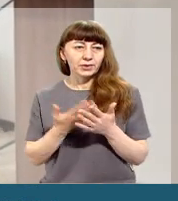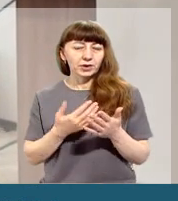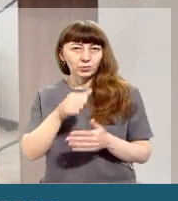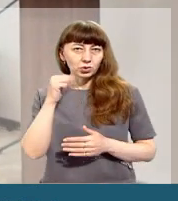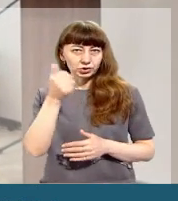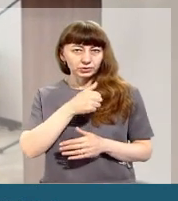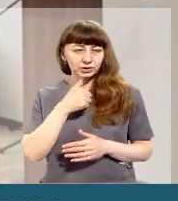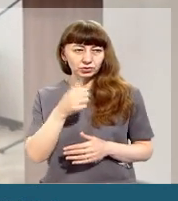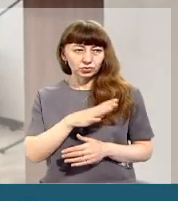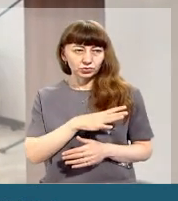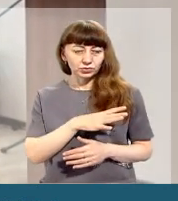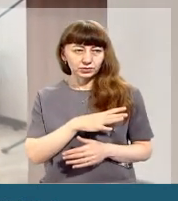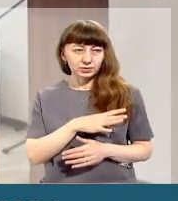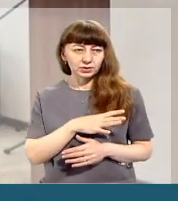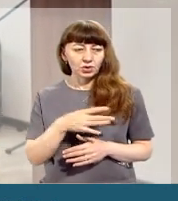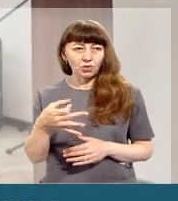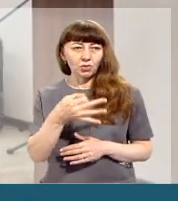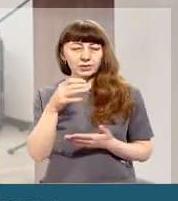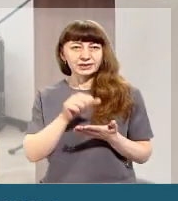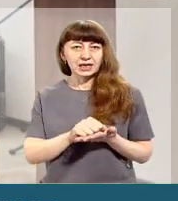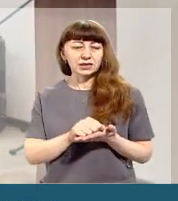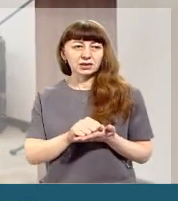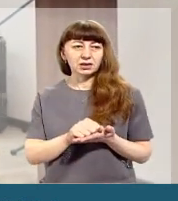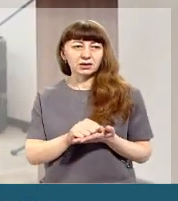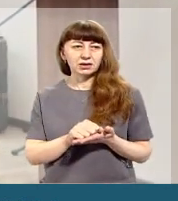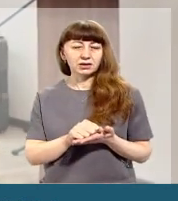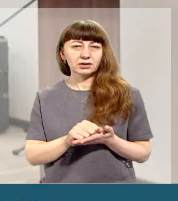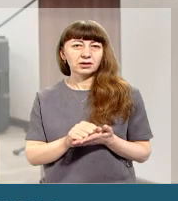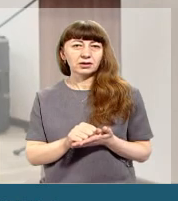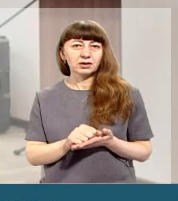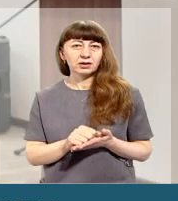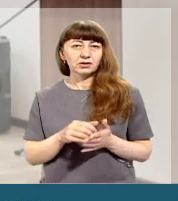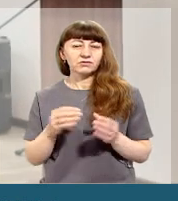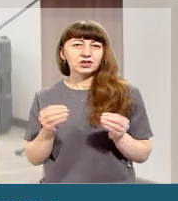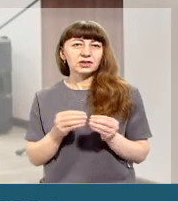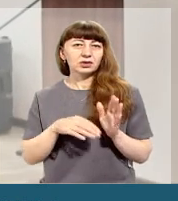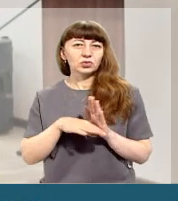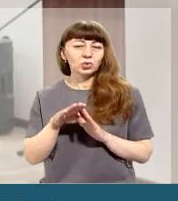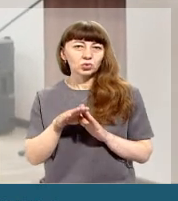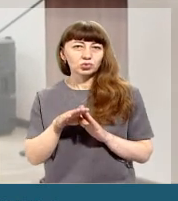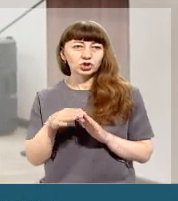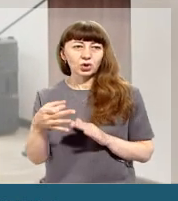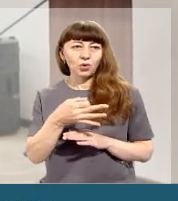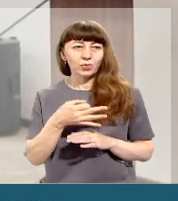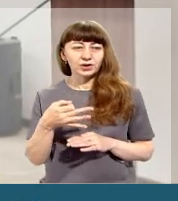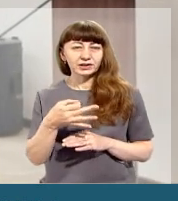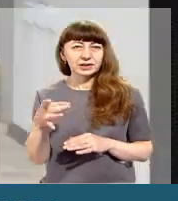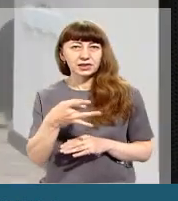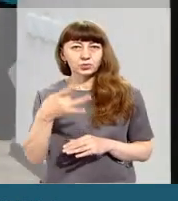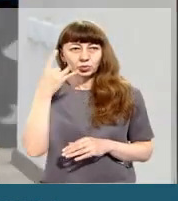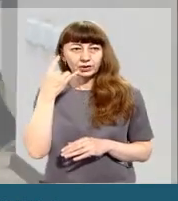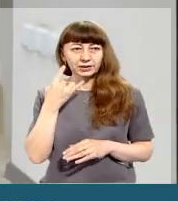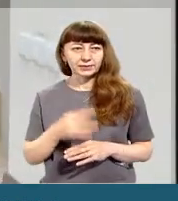прошлом году наша область вошла в десятку лучших областей